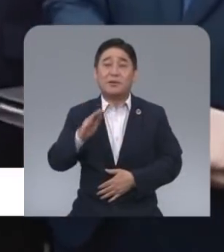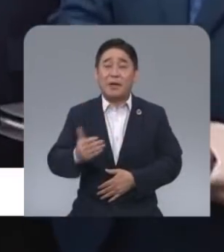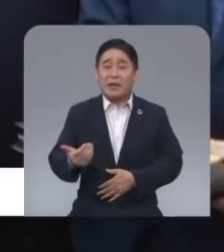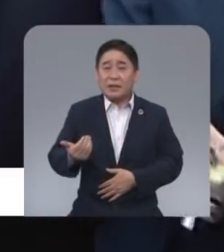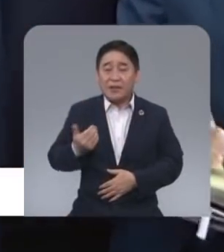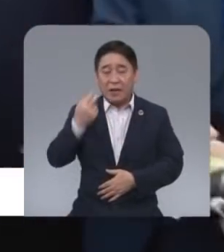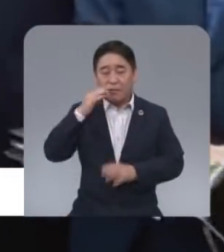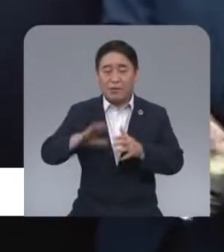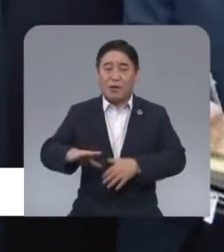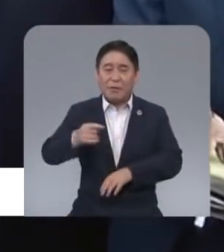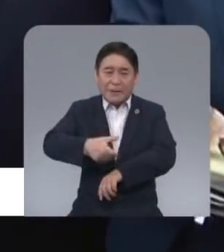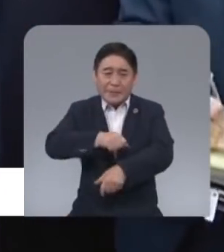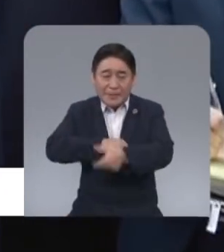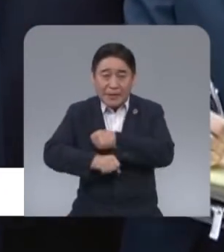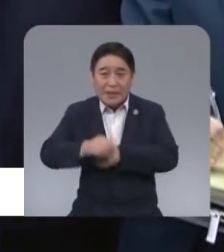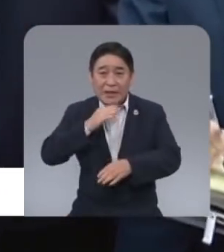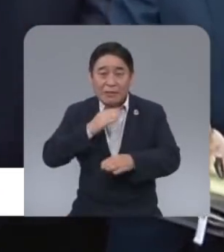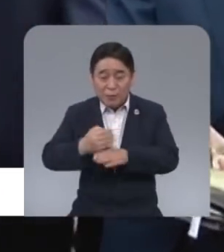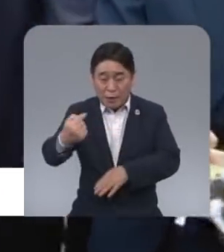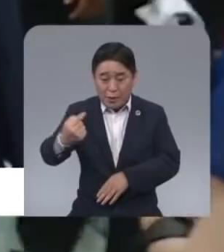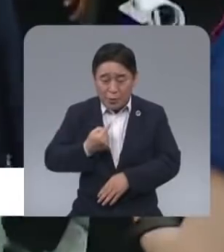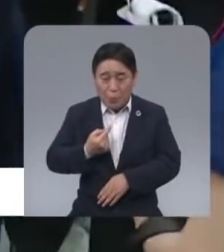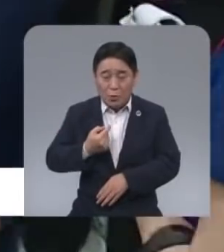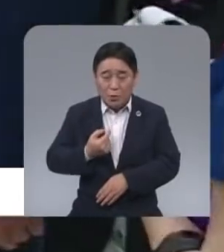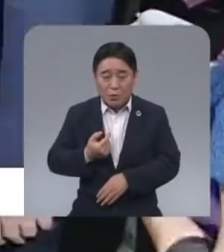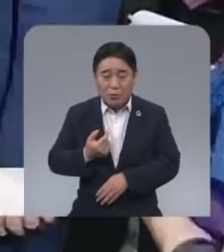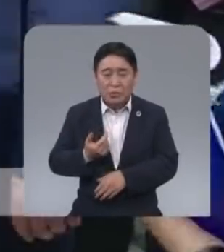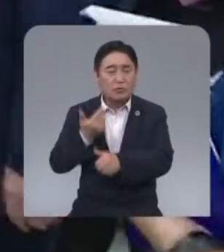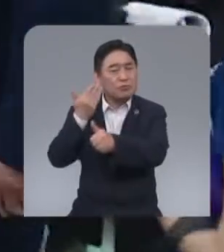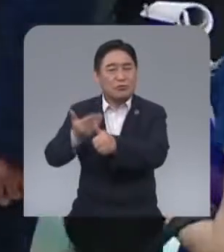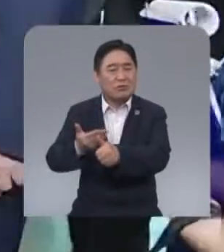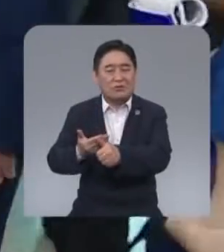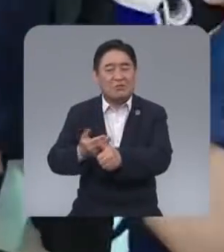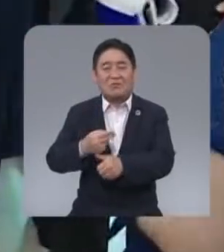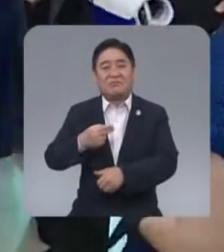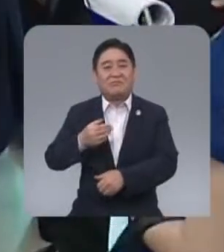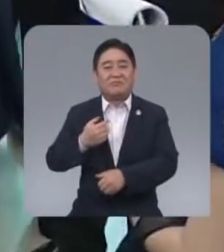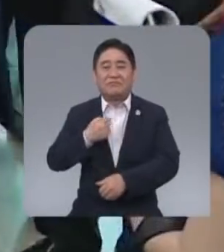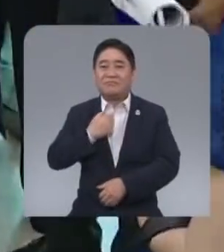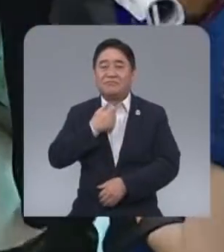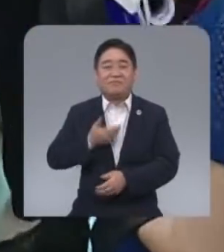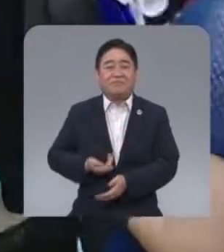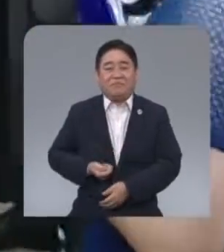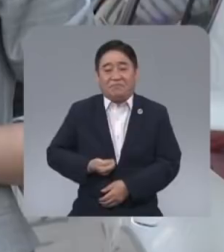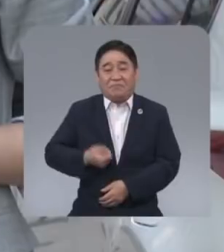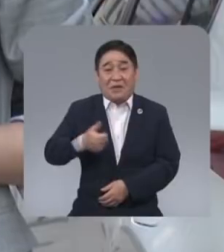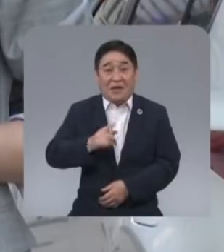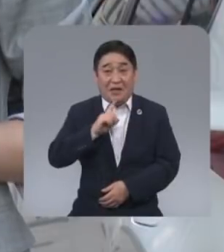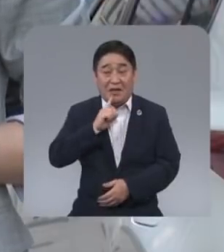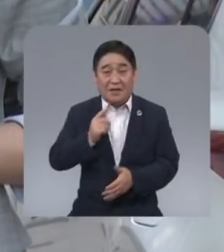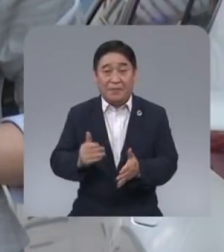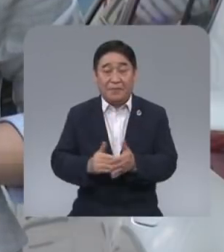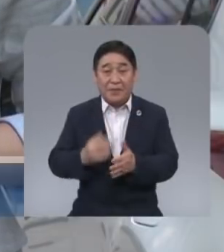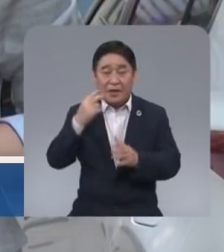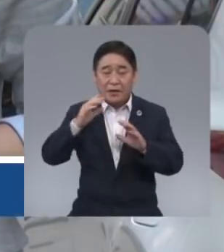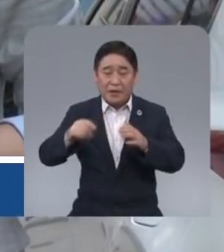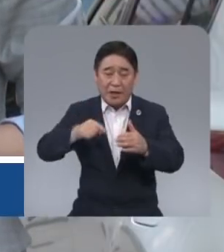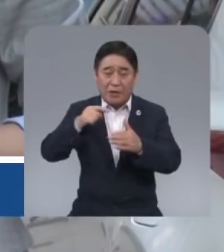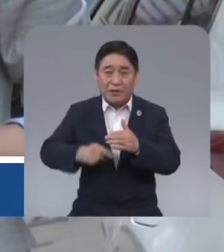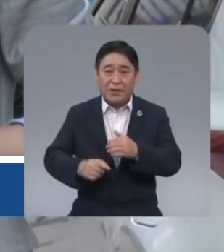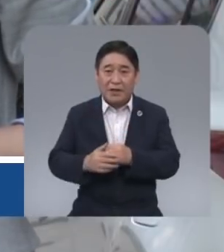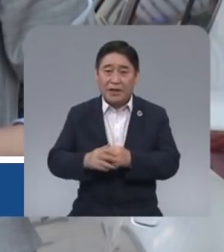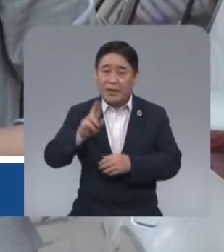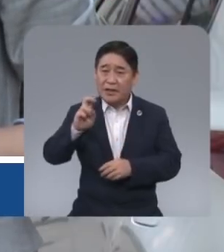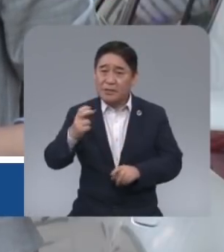전에 미국이 먼저 나서서 북한 요구를 들어주는 일은 없을 거라는 점을 강조한 걸로 풀이됩니다. 이런 가운데 현지